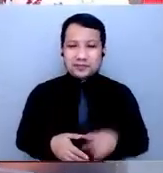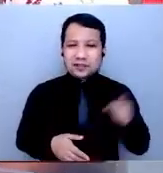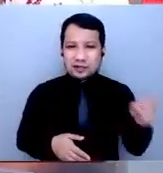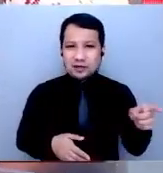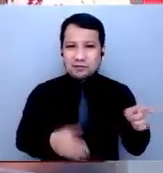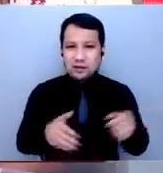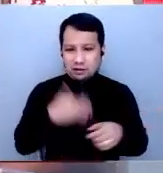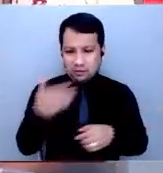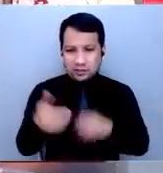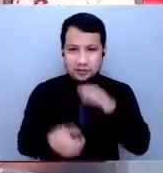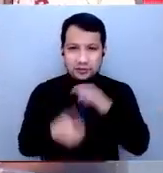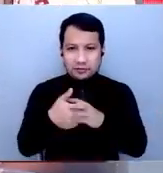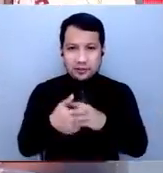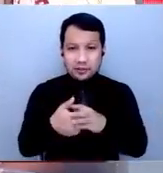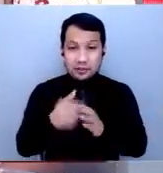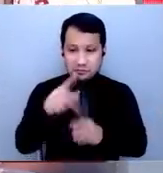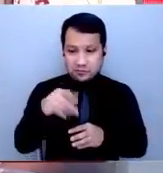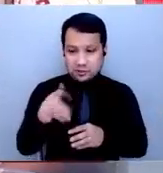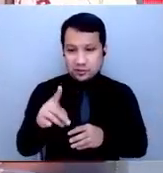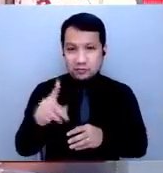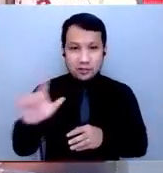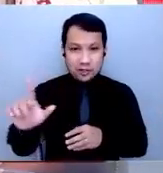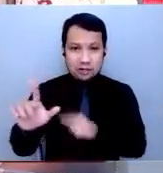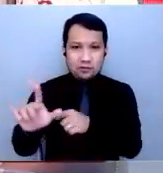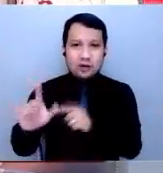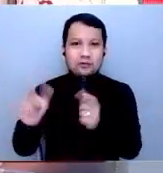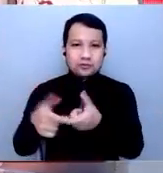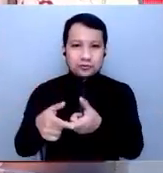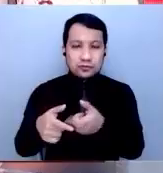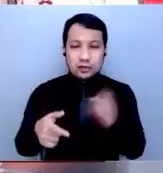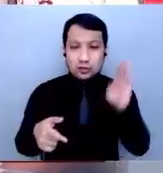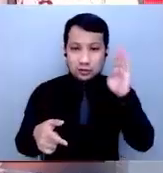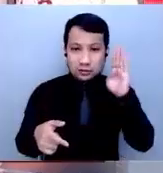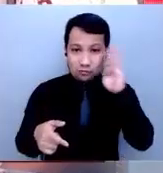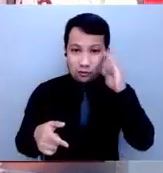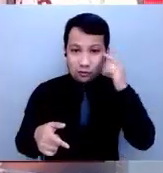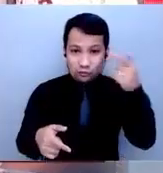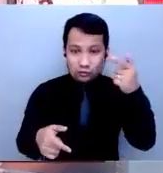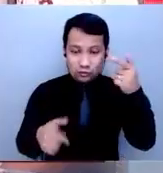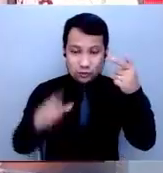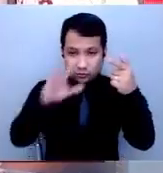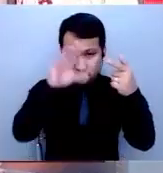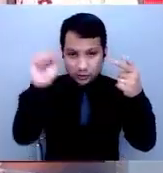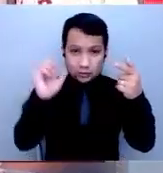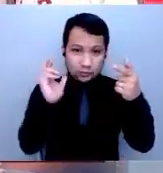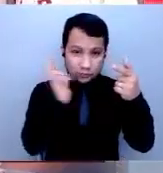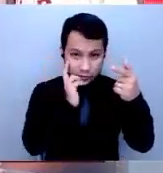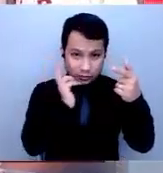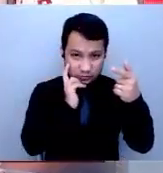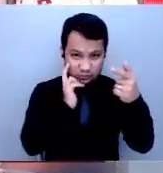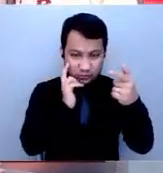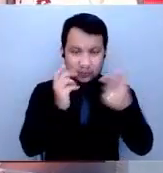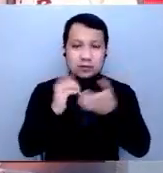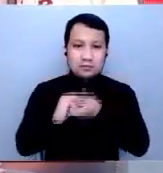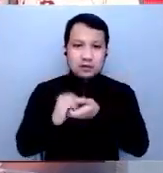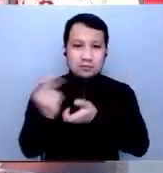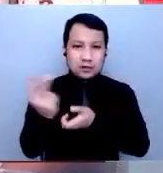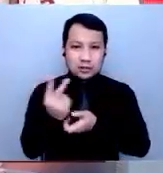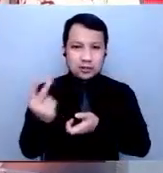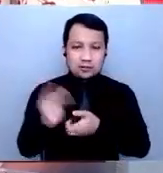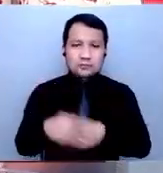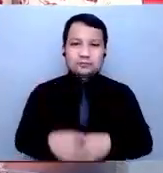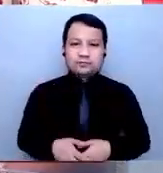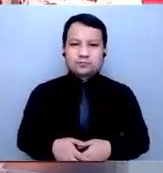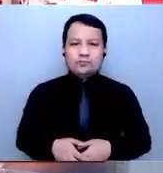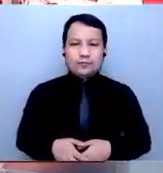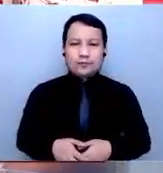Pinalutang ng PDP laban Cusi faction ang Go-Duterte tandem. Kasama pa rin daw kasi sa kanilang options ang tambalang yan.